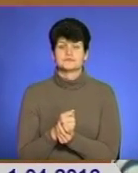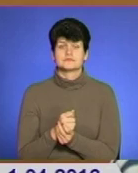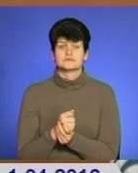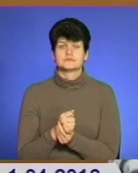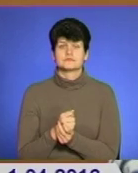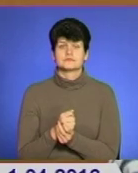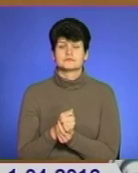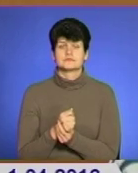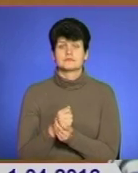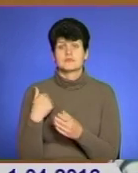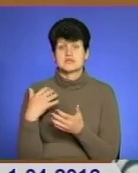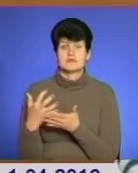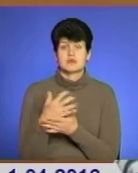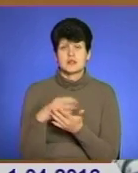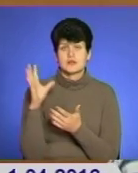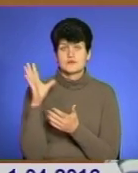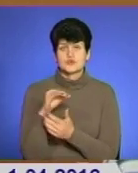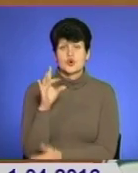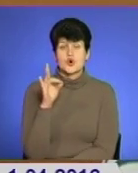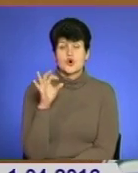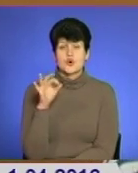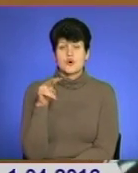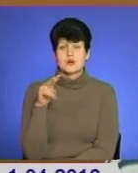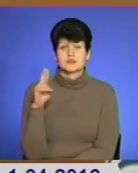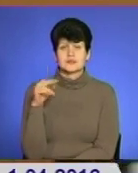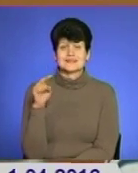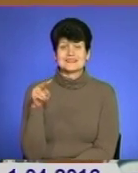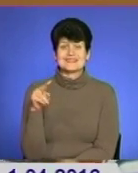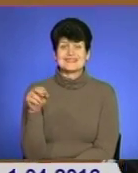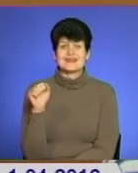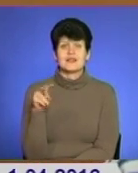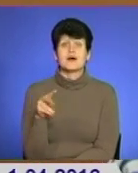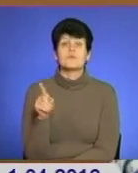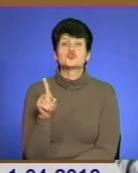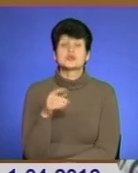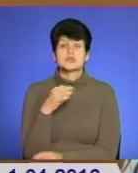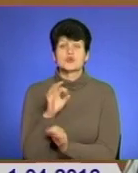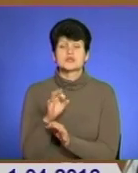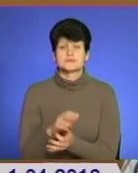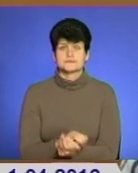Ми майже зібрали всю колекцію Роальда Дала. А про що це, розкажи?